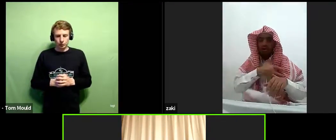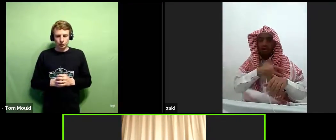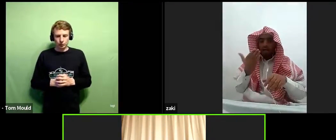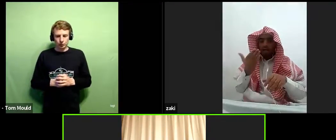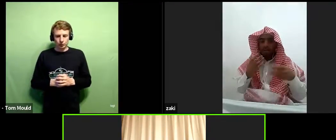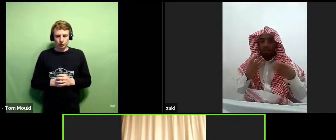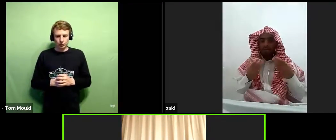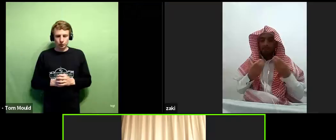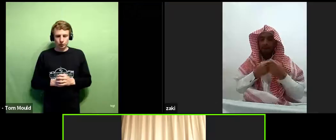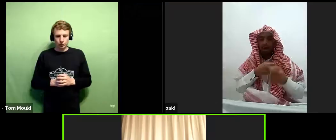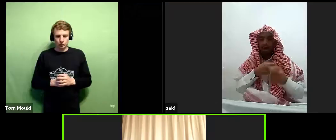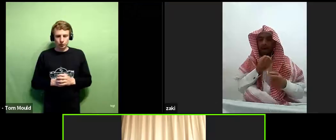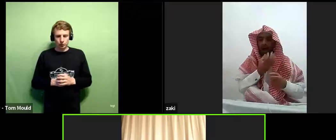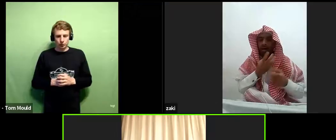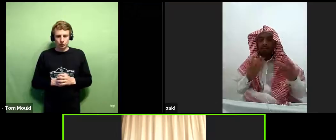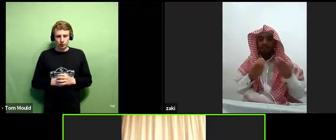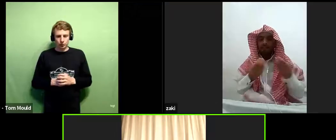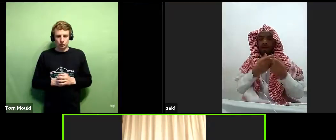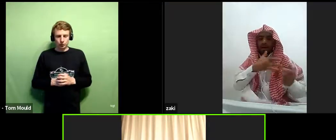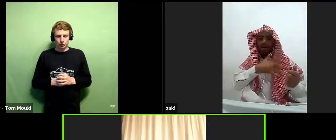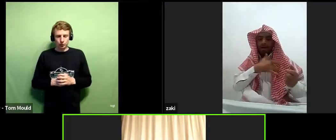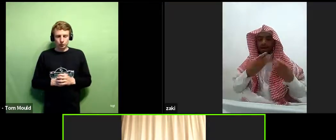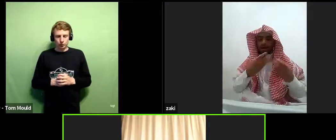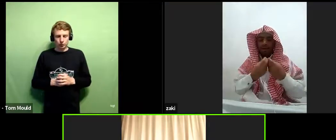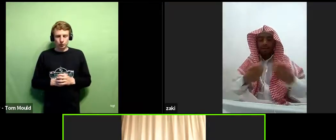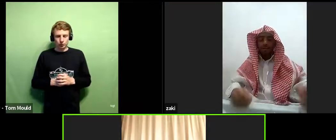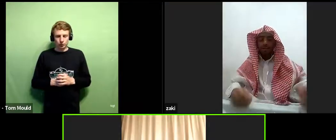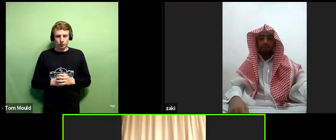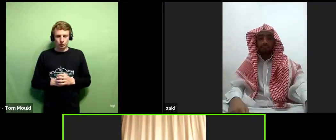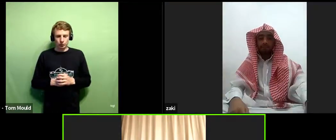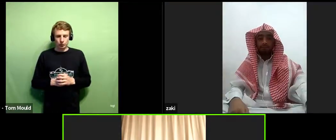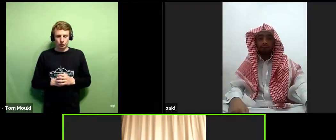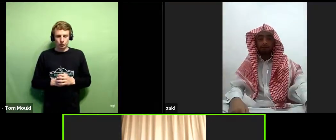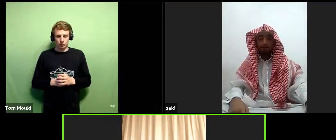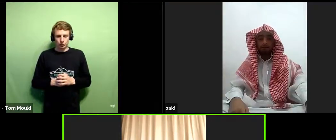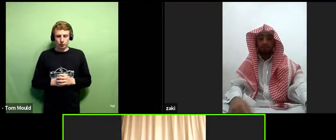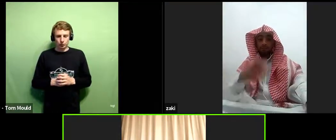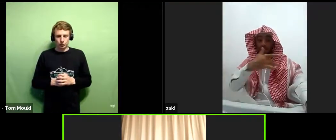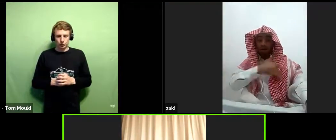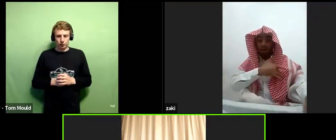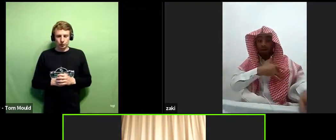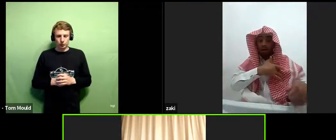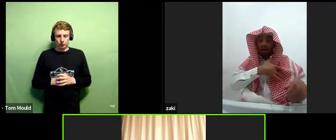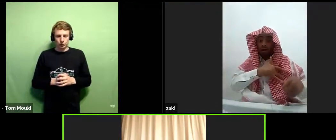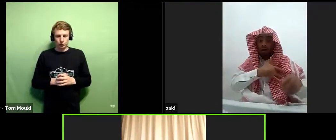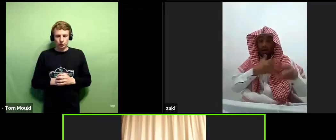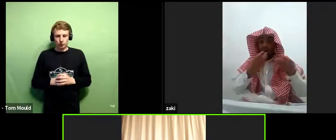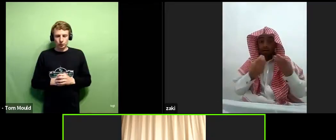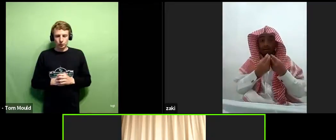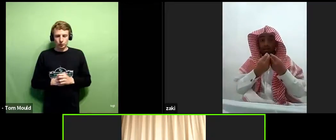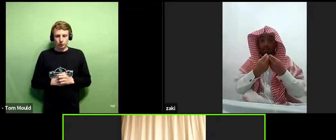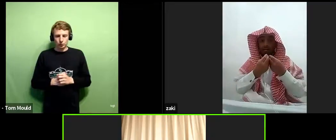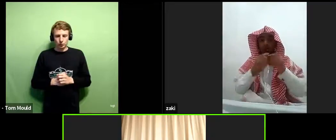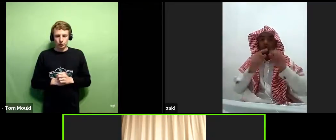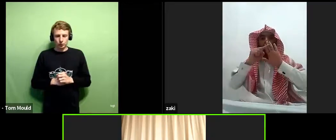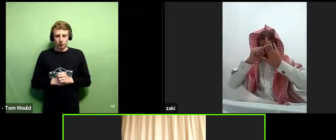فهذا دليل على أن النية شرط في جميع